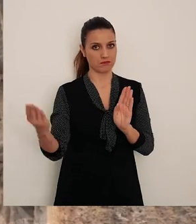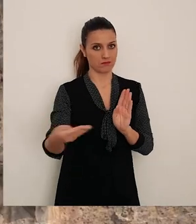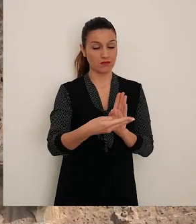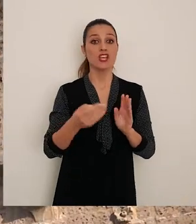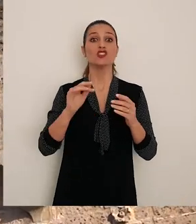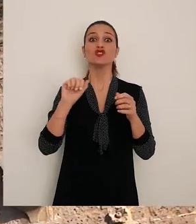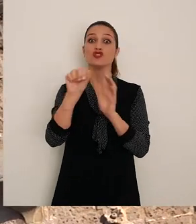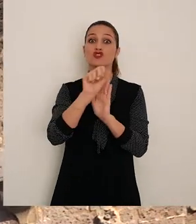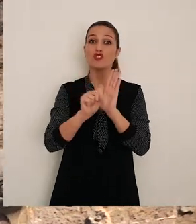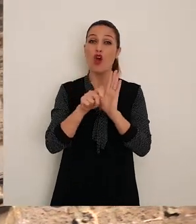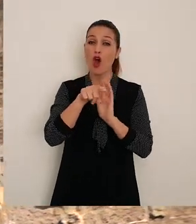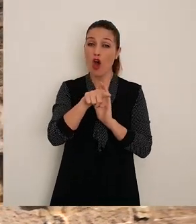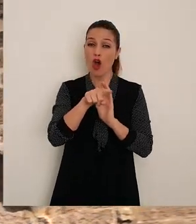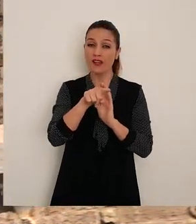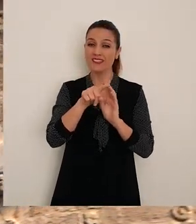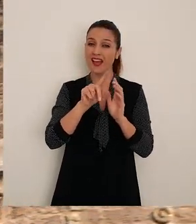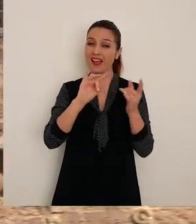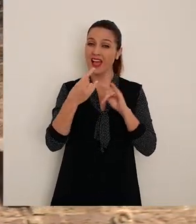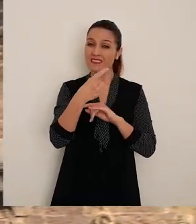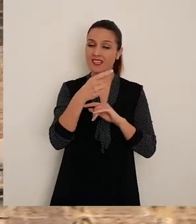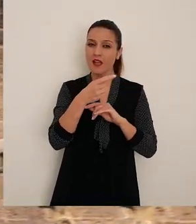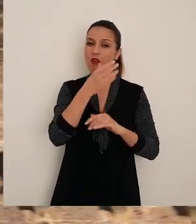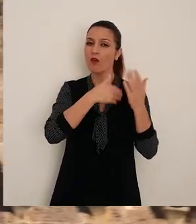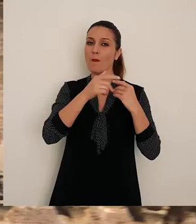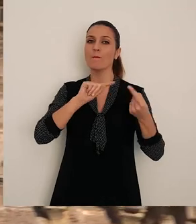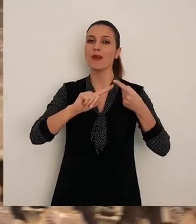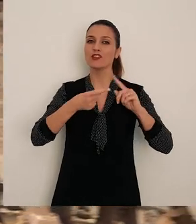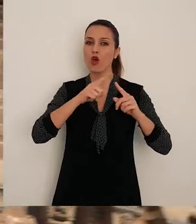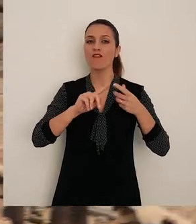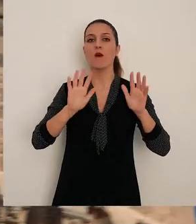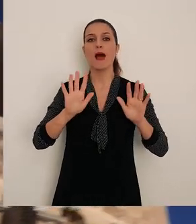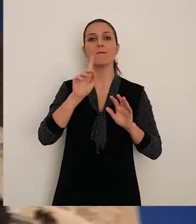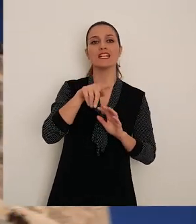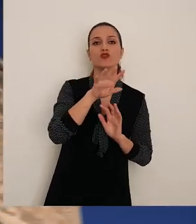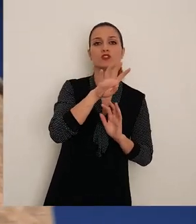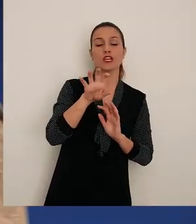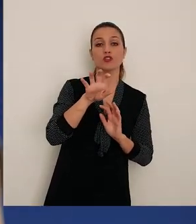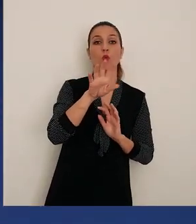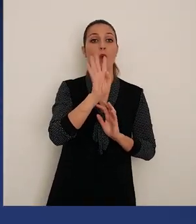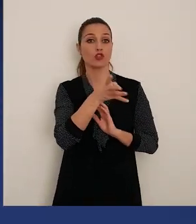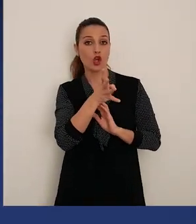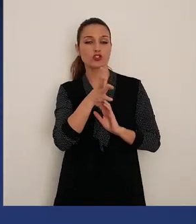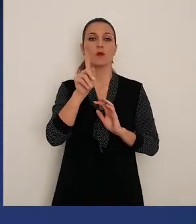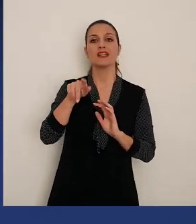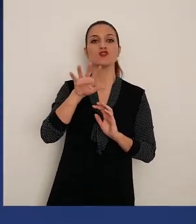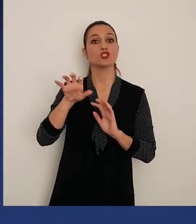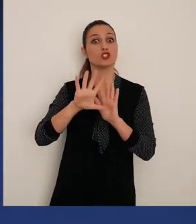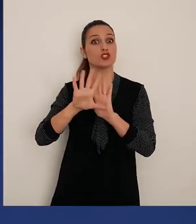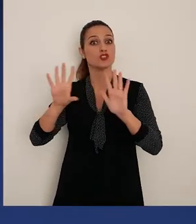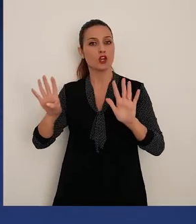La storia del castello risale al Medioevo, ma venne completamente ristrutturato e ammodernato tra il 1514